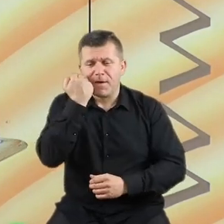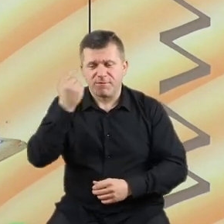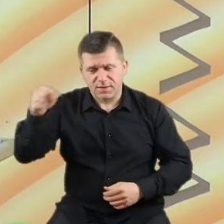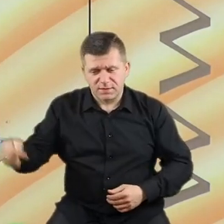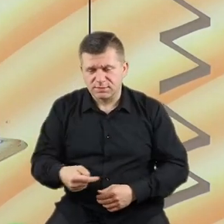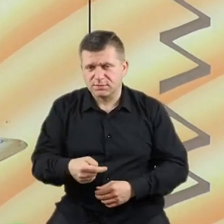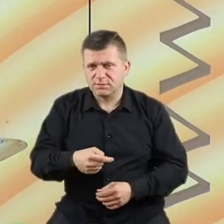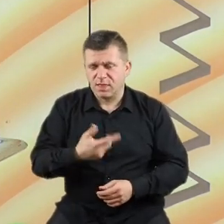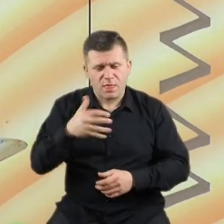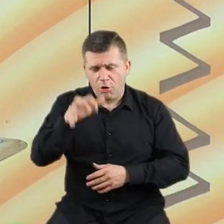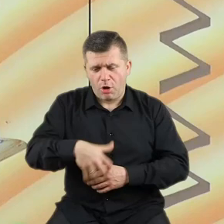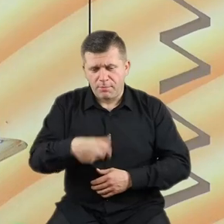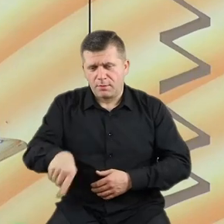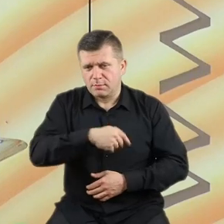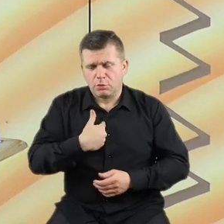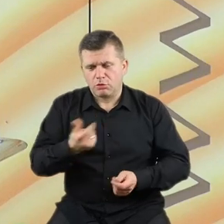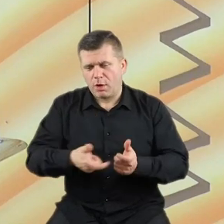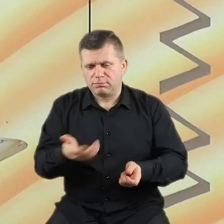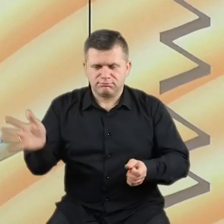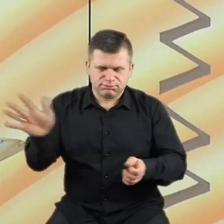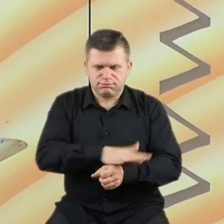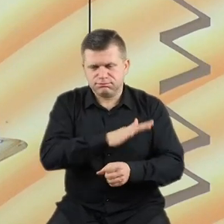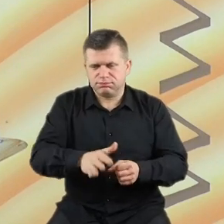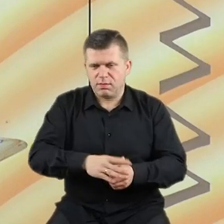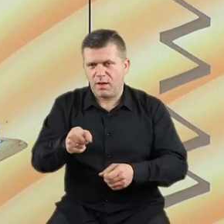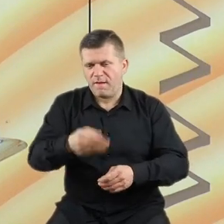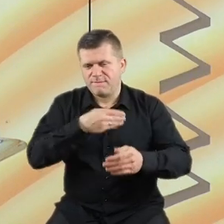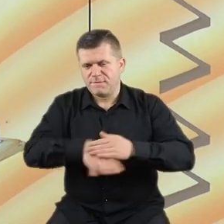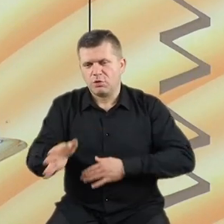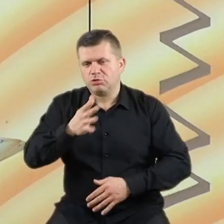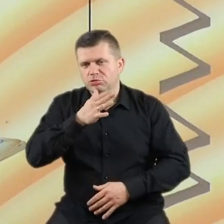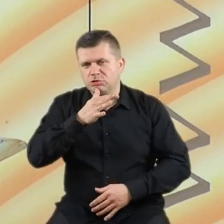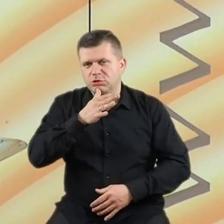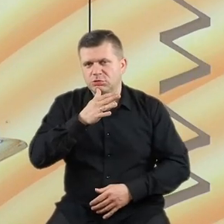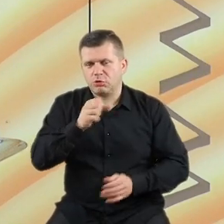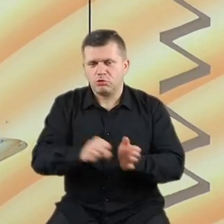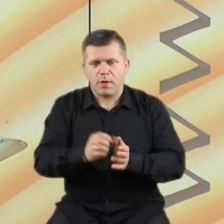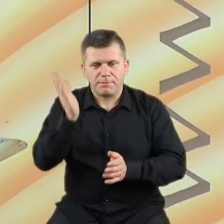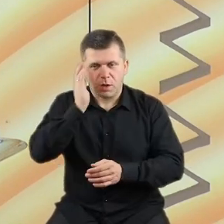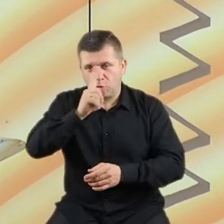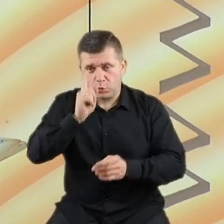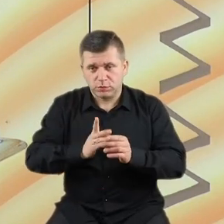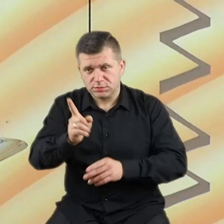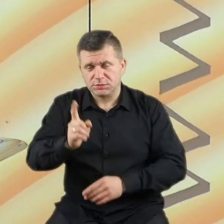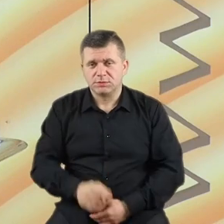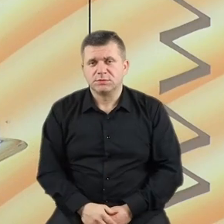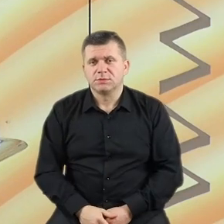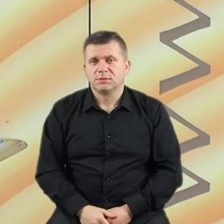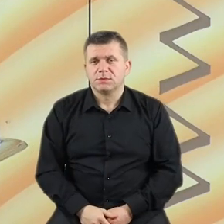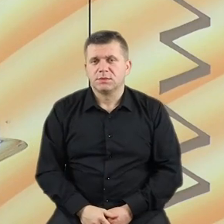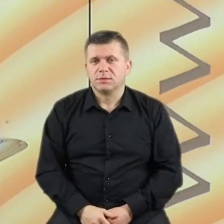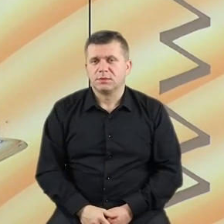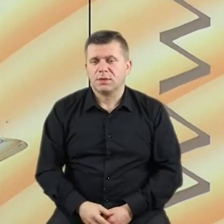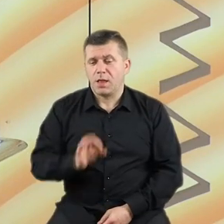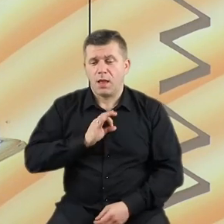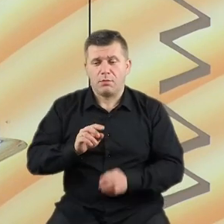tamtąd nie wykopywał, tylko zostało to wszystko przysypane, nagle wychodzą ci Żydzi z tych piwnic do mieszkań, do ludzi. No i